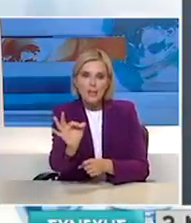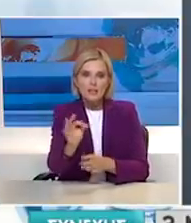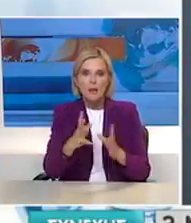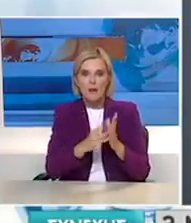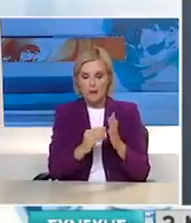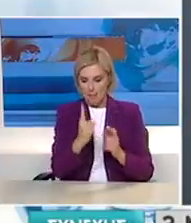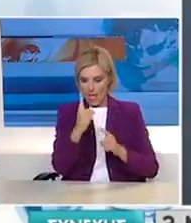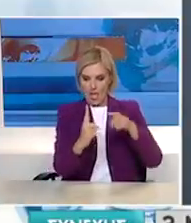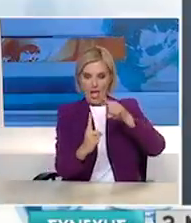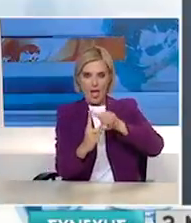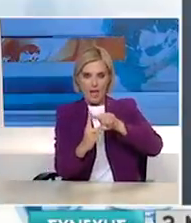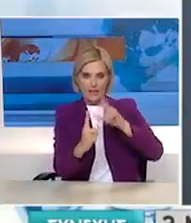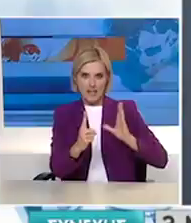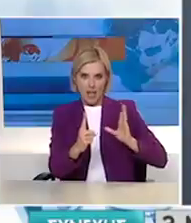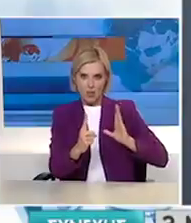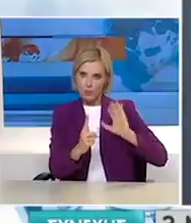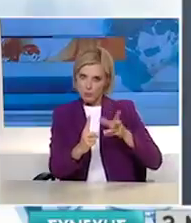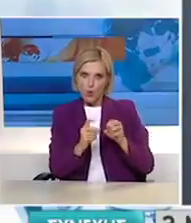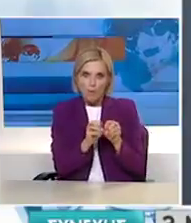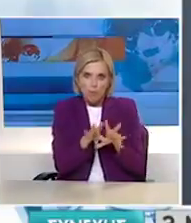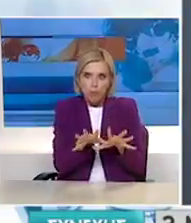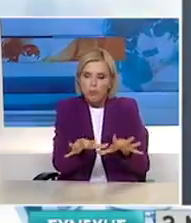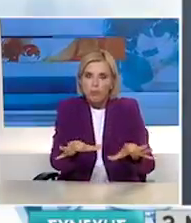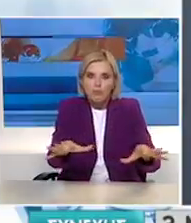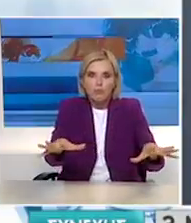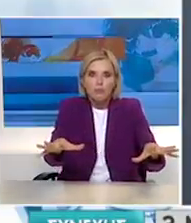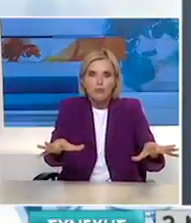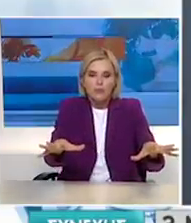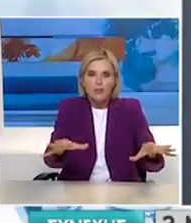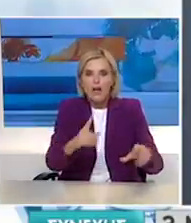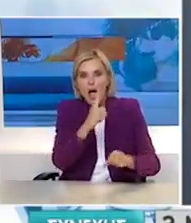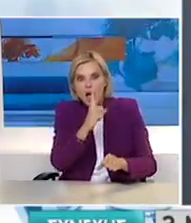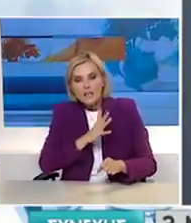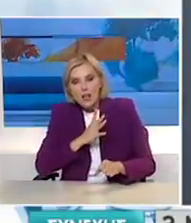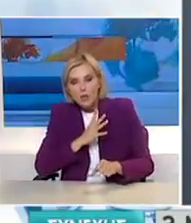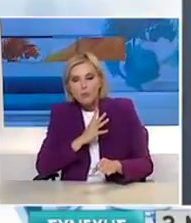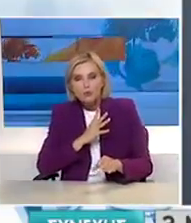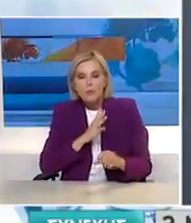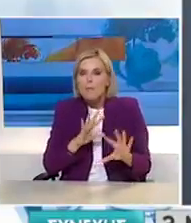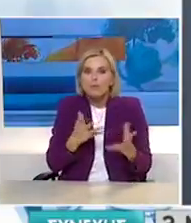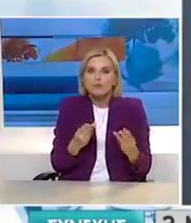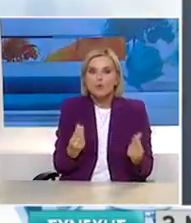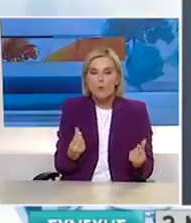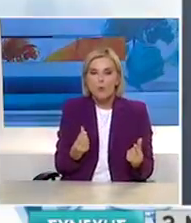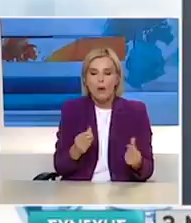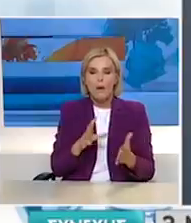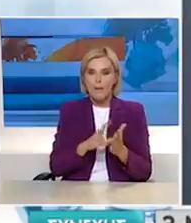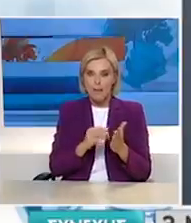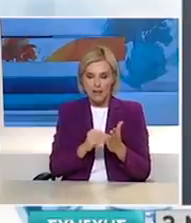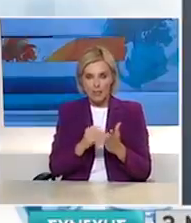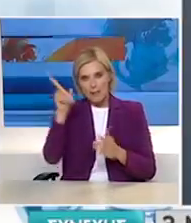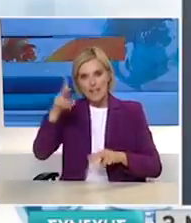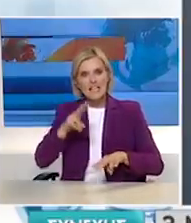Και μάλιστα αναφέρθηκα σήμερα τυχαία σε αυτό. Γιατί υπήρξαν κάποιες πολύ πρόσφατες δημοσίευσεις. Είδατε, είπα για το Ισραήλ, όπου 5%